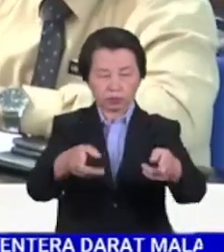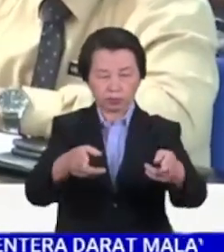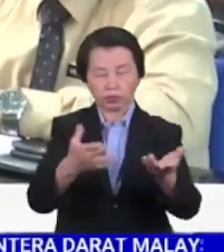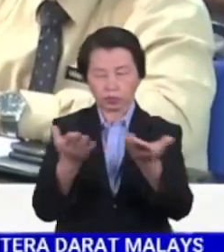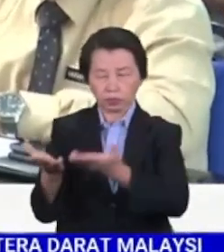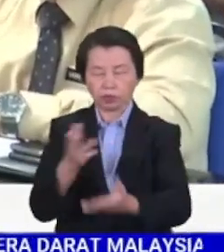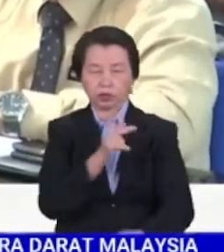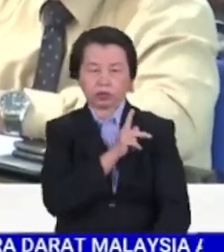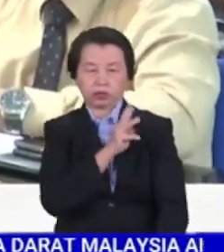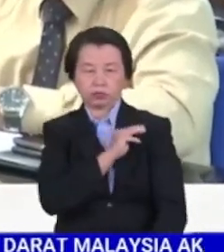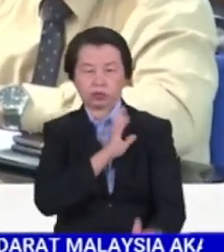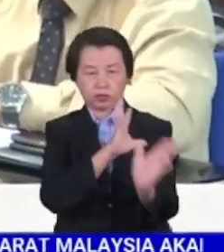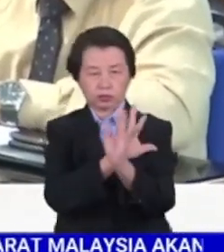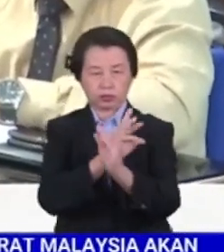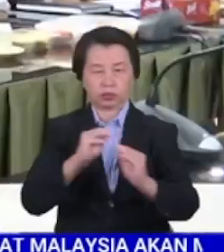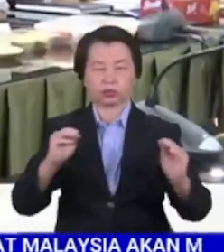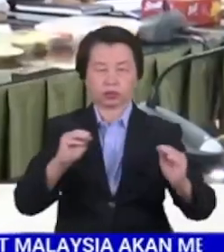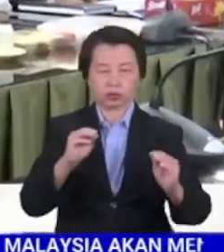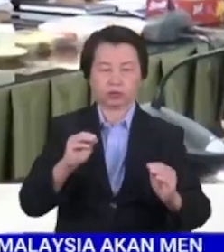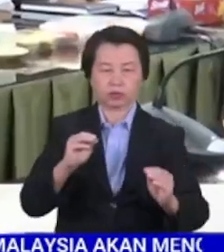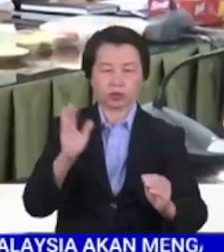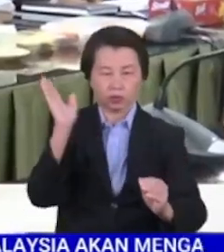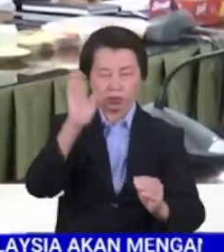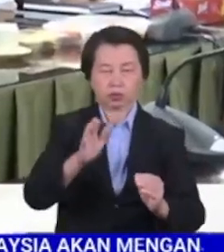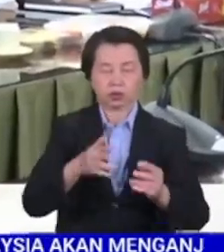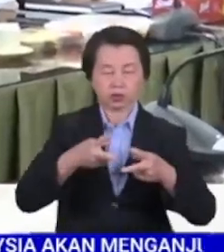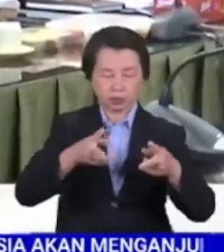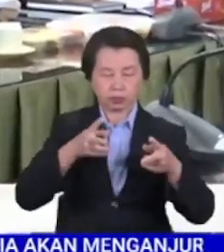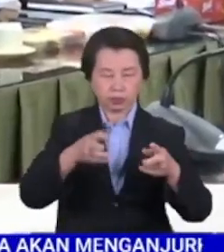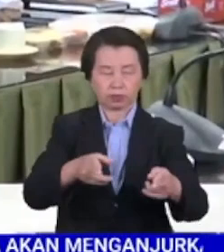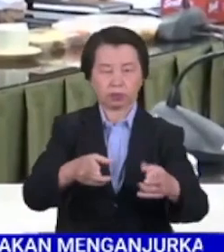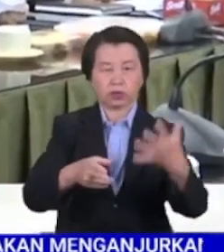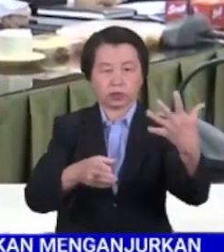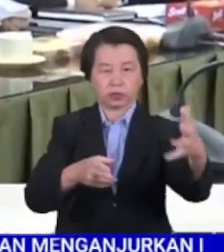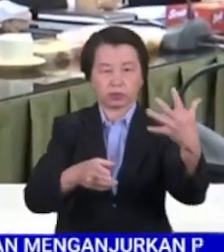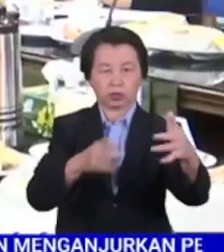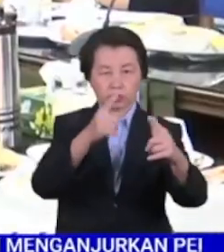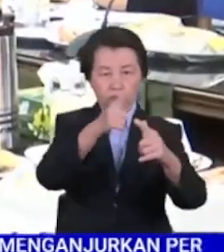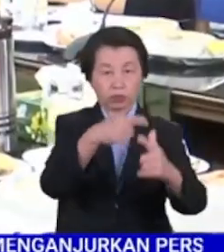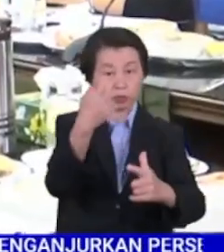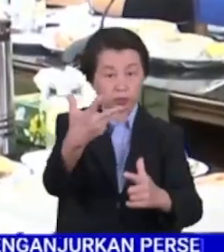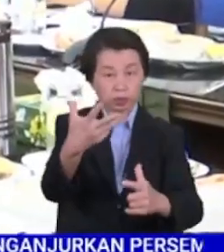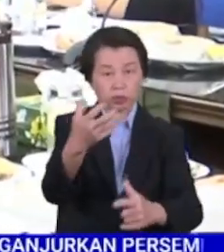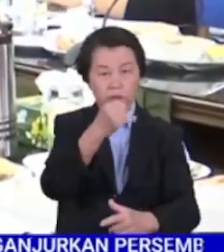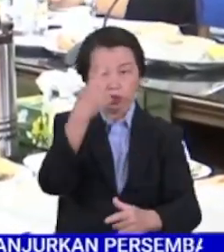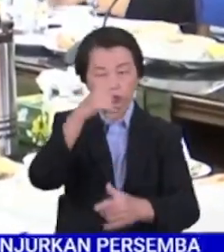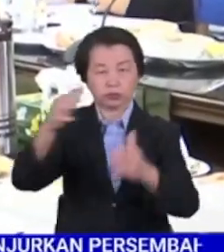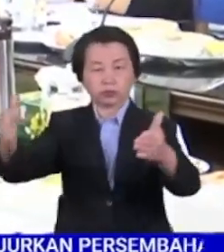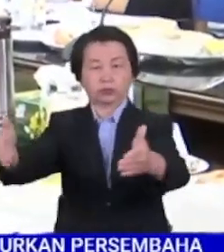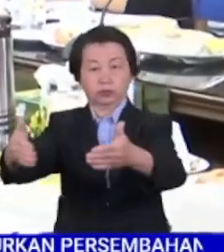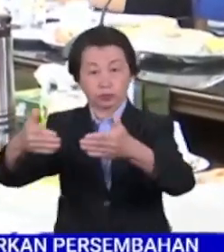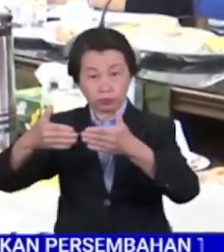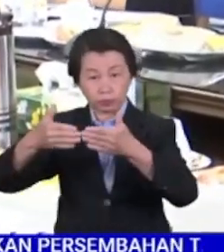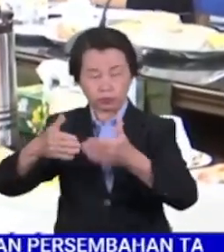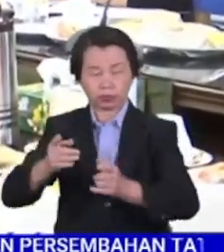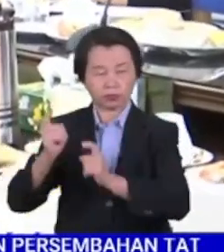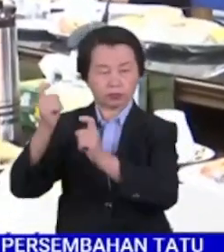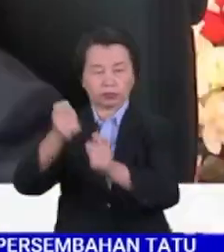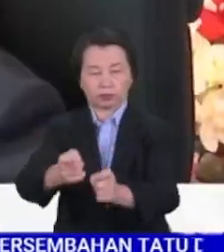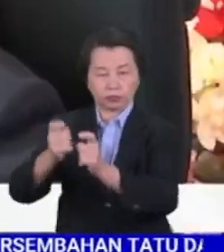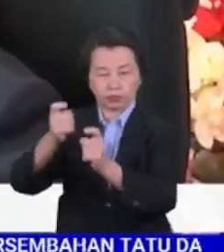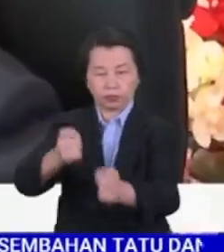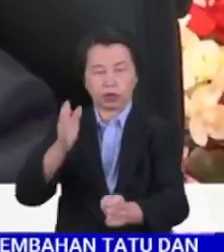oleh Premier Sarawak, Dato' Patinggi Tan Sri Abang Johari Tun Openg pada 15 Mac. Manakala bagi penutupan dan penyampaian